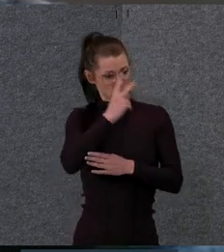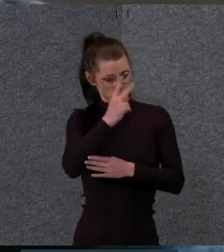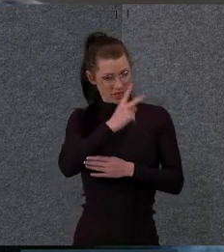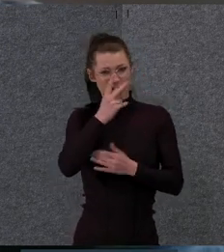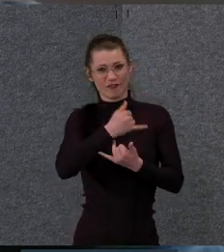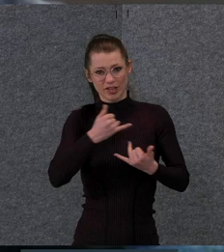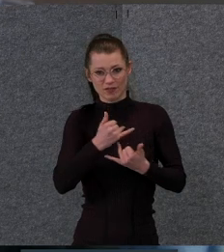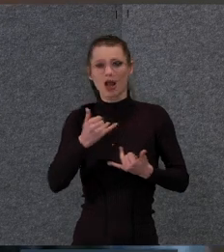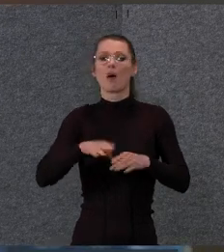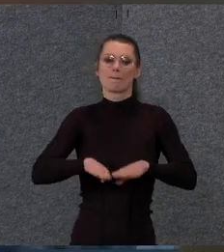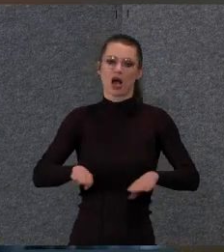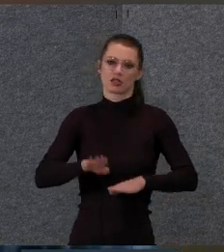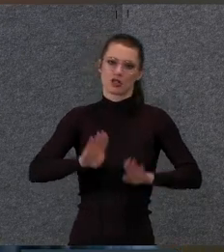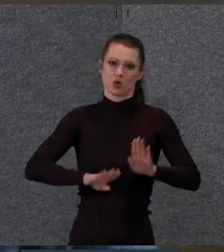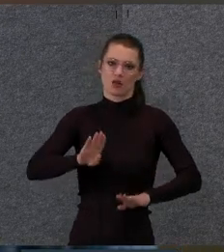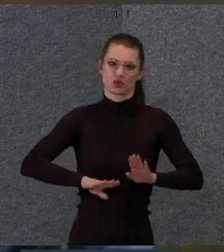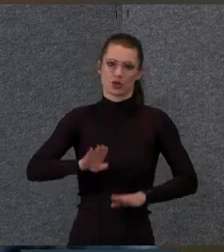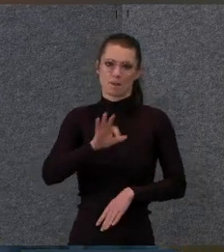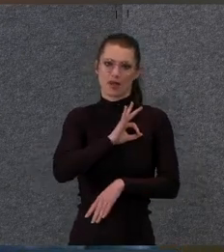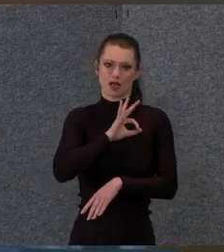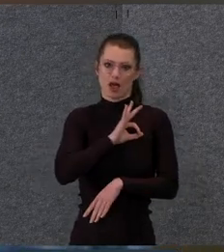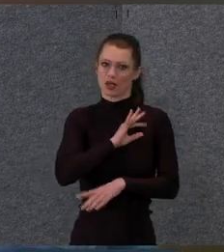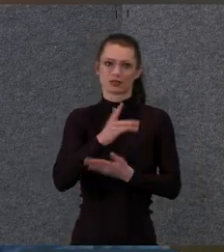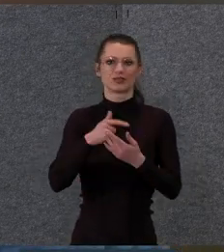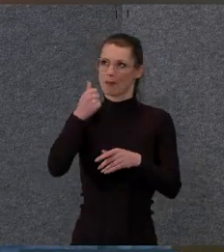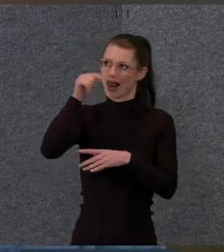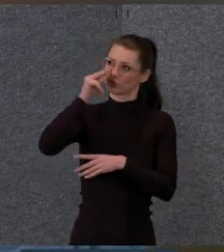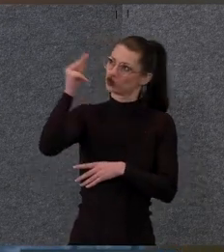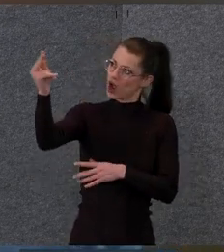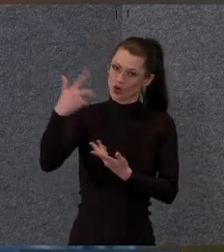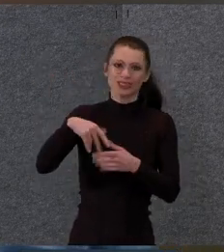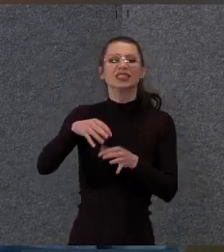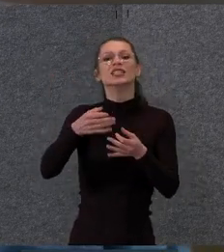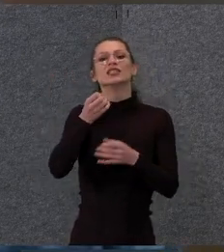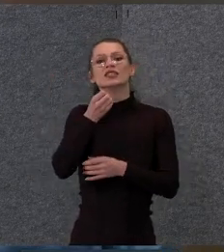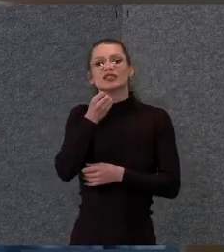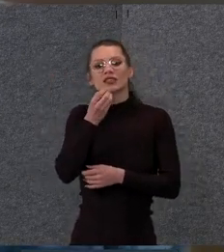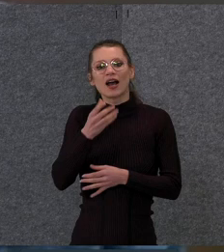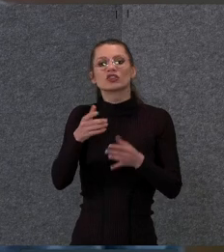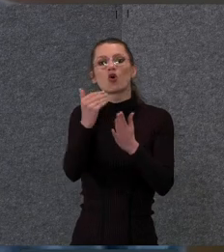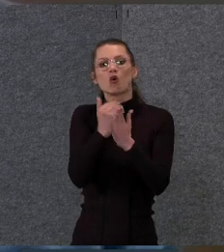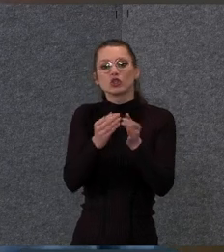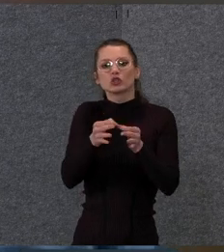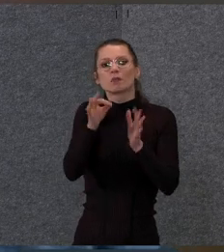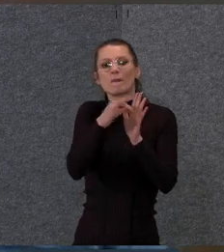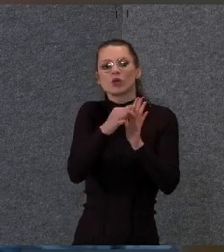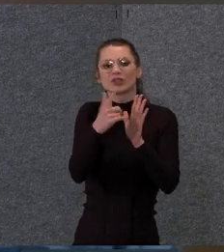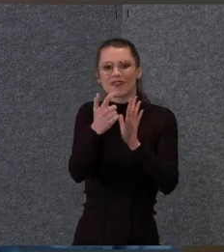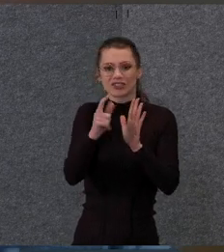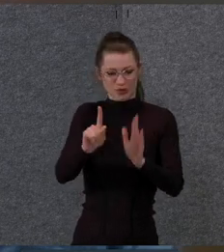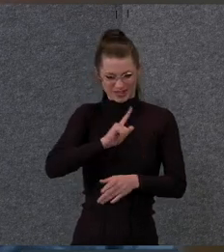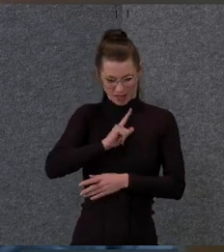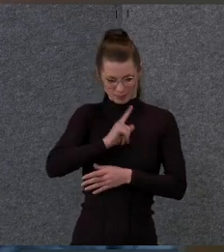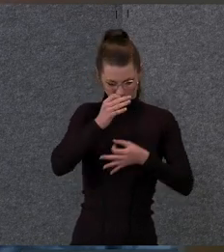als basisdemokratische Partei. Schauen wir nicht nur darauf, was Berlin macht auf Tagesordnungspunkt 20, sondern was wir selber machen. Also allein